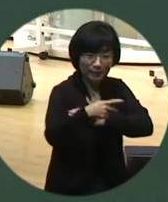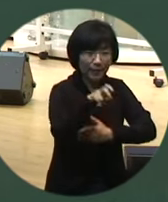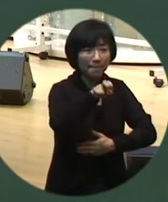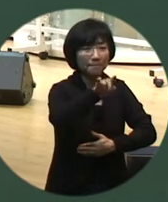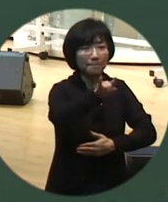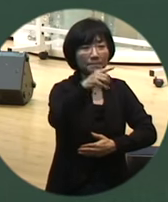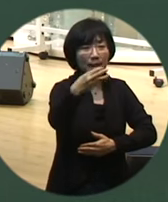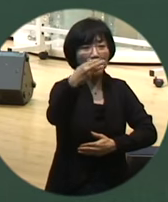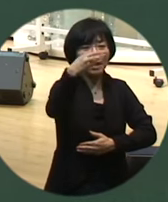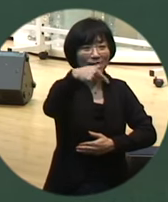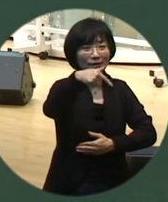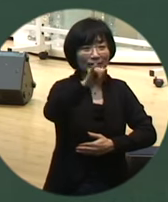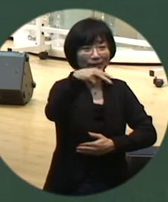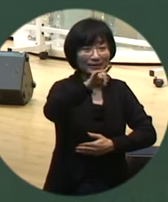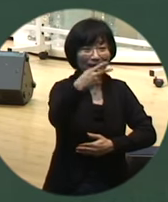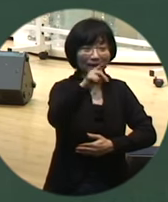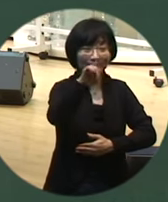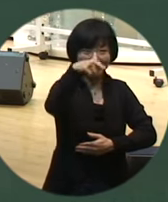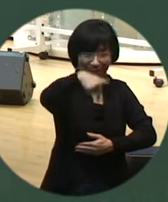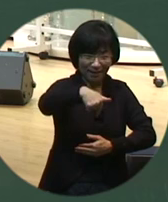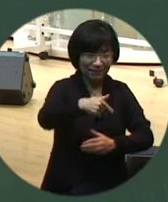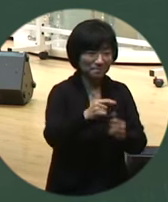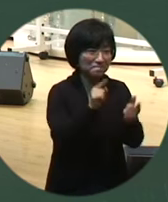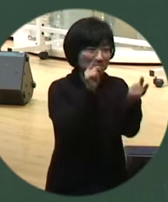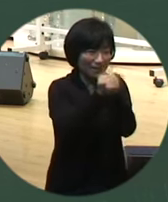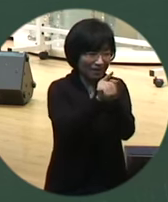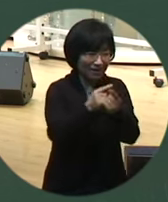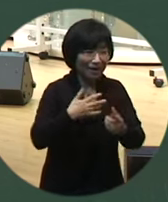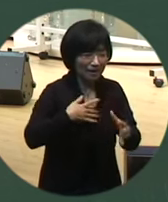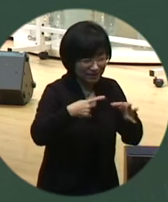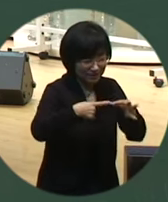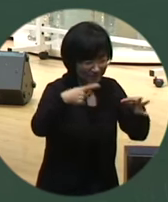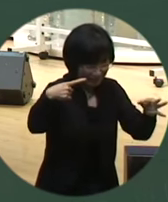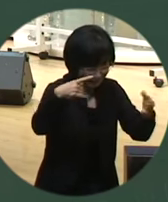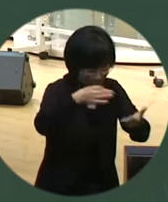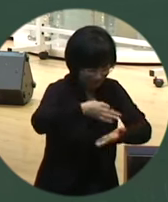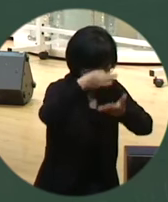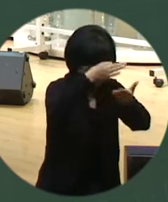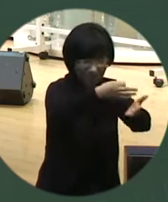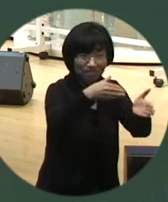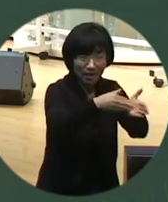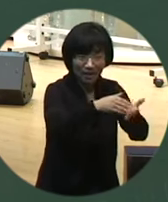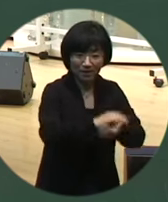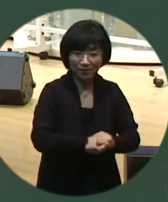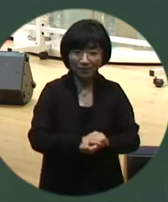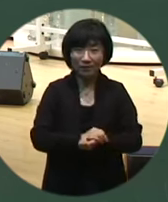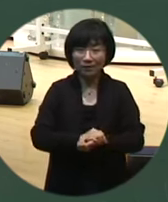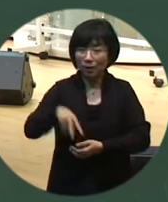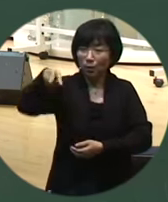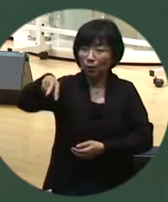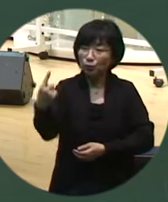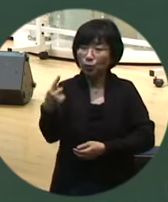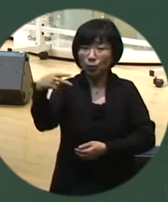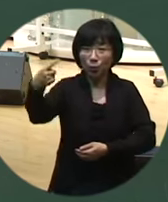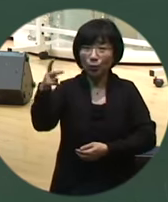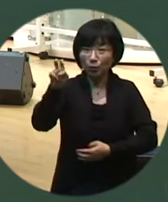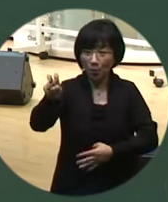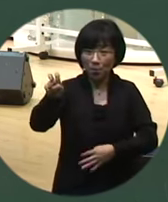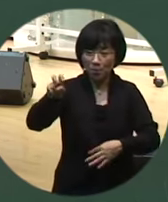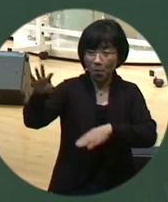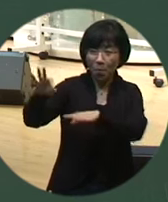십일조 드렸잖아요. After winning the war, he comes back and he gives a tenth of what he had to Melchizedek. 소돔왕이 전리품 다 가져가라고 했더니 소돔왕